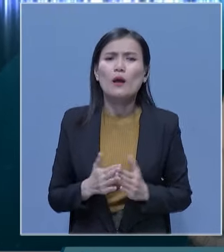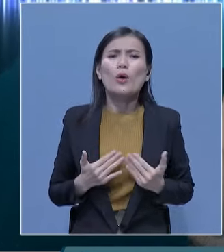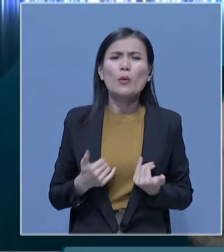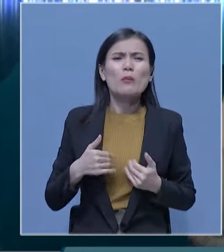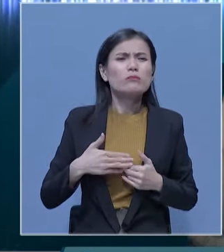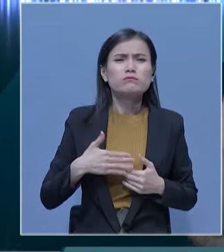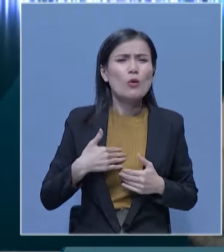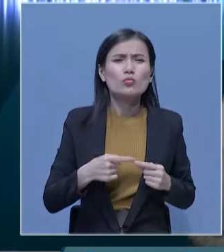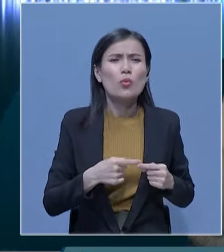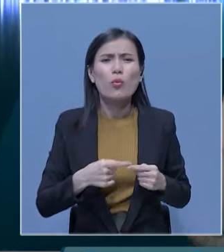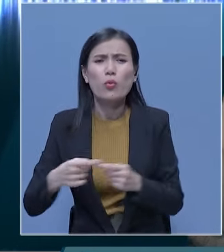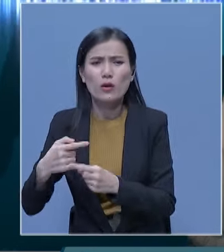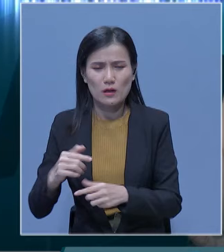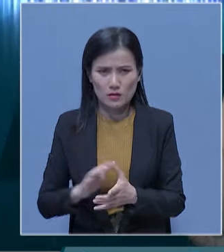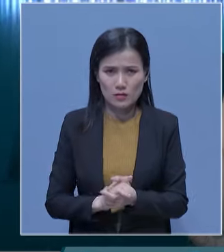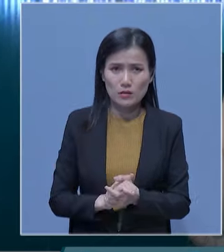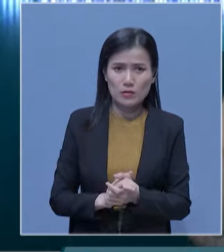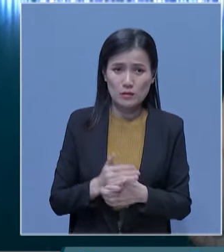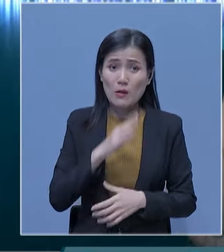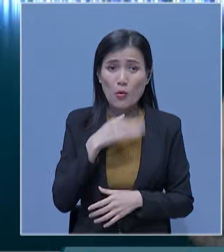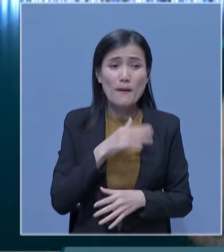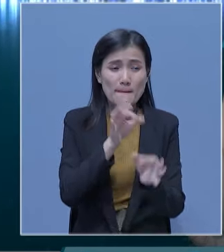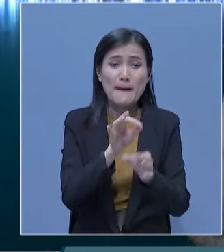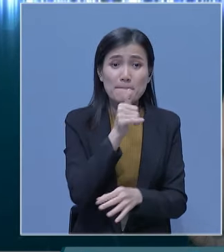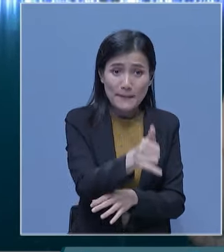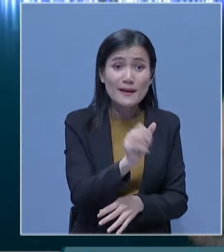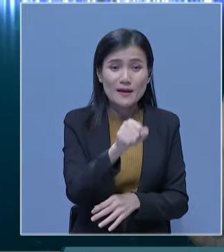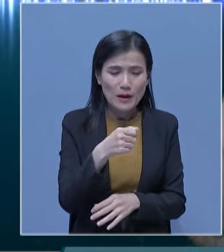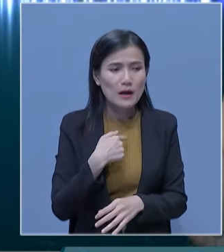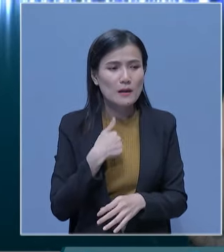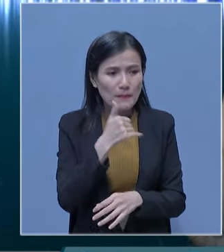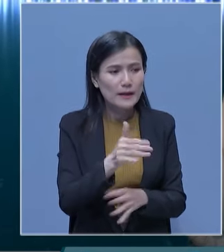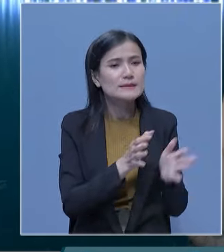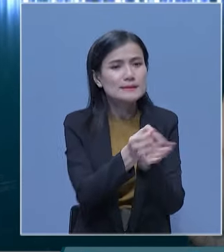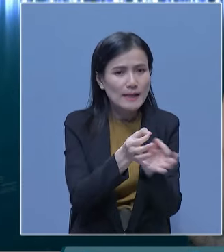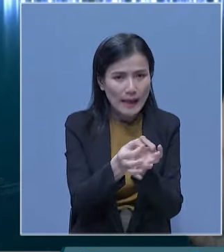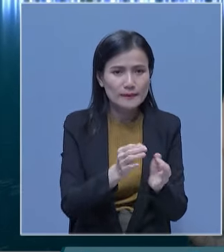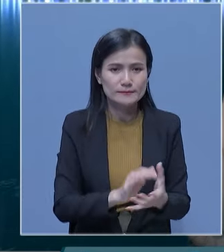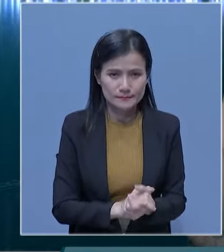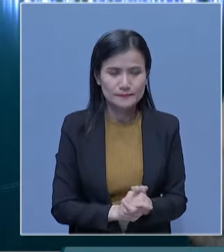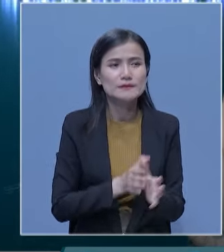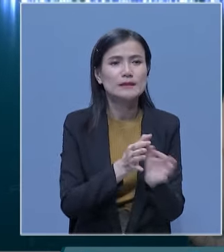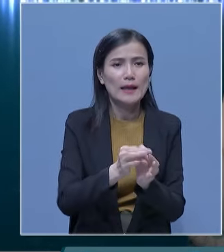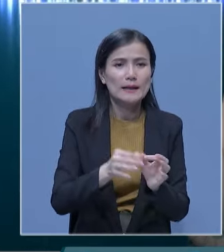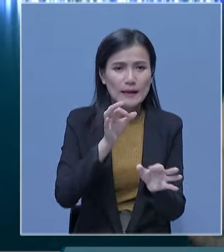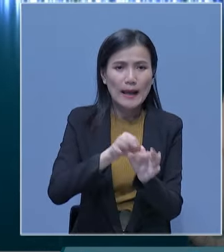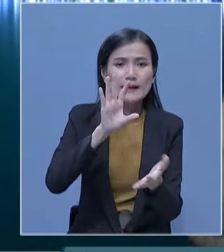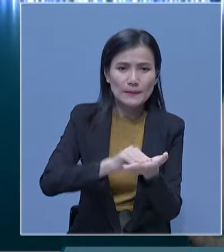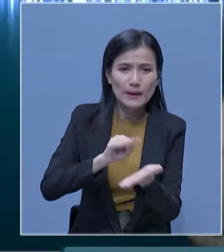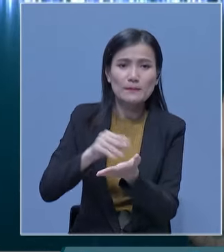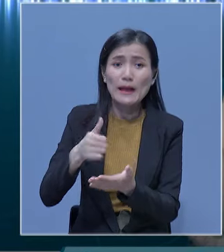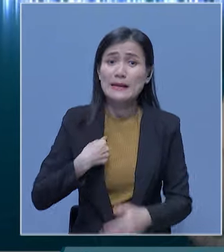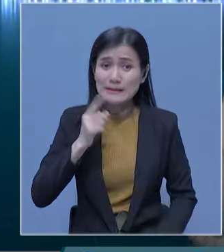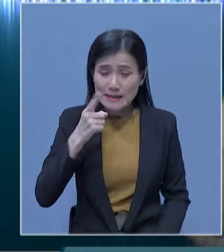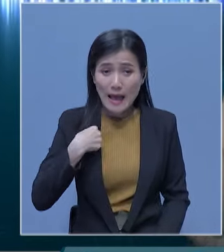ข้อมูลไว้และว่าได้ทำการตรวจสอบแล้วไม่ใช่บัญชีม้ า แค่นั้นเองครับทำไปเรื่อยๆครับจริงๆแล้วจะเริ่มกันจริงๆเล